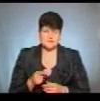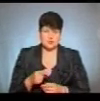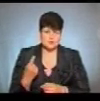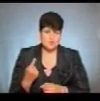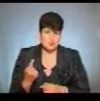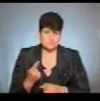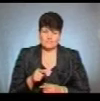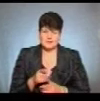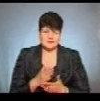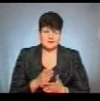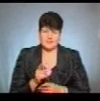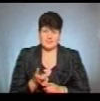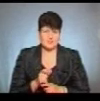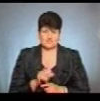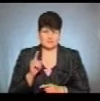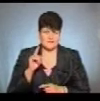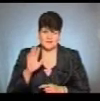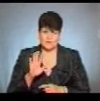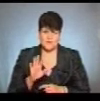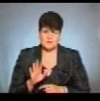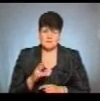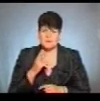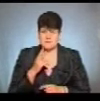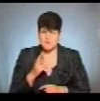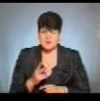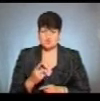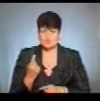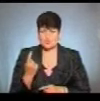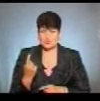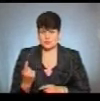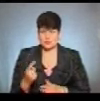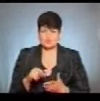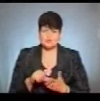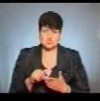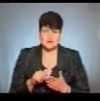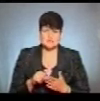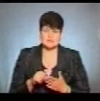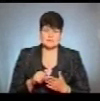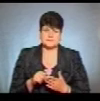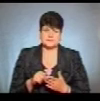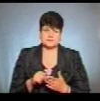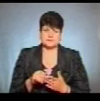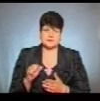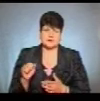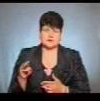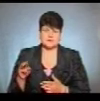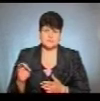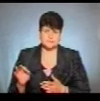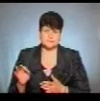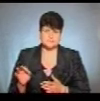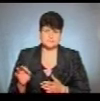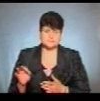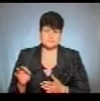вони є не дуже відомі. Так? Ми бачимо одного учасника – бойових дій у війні з